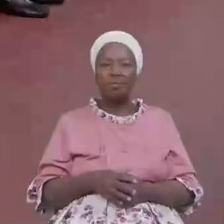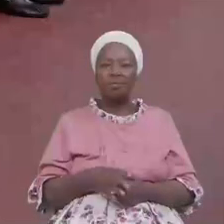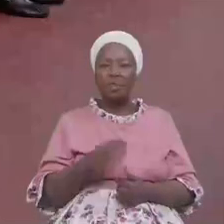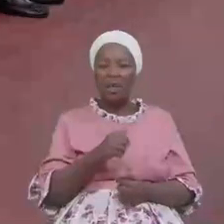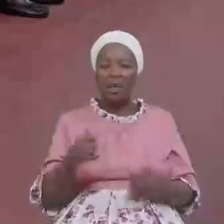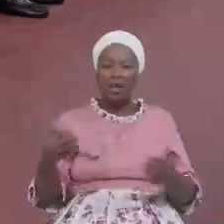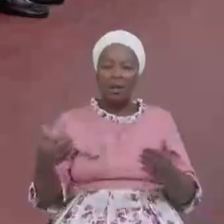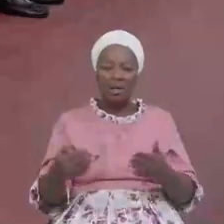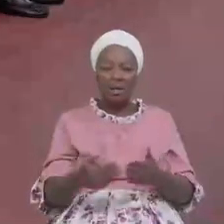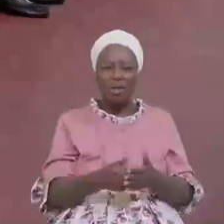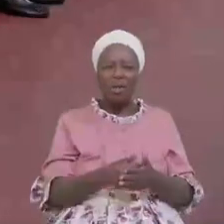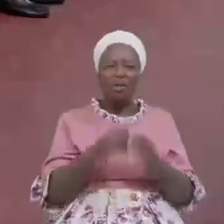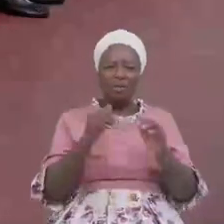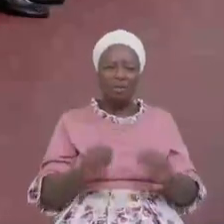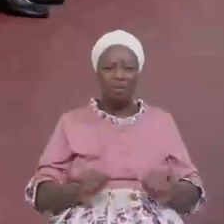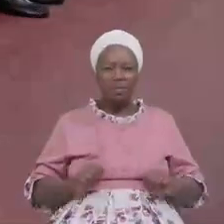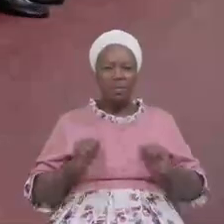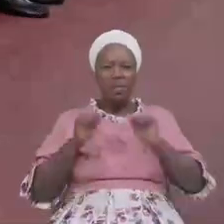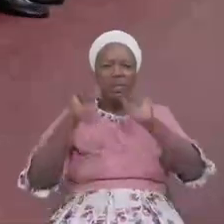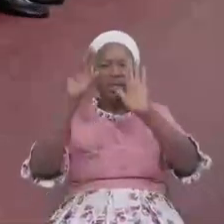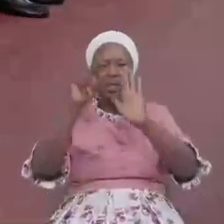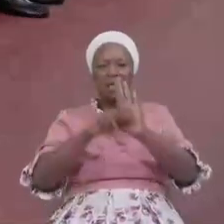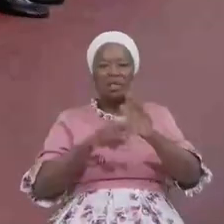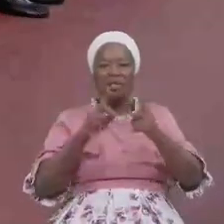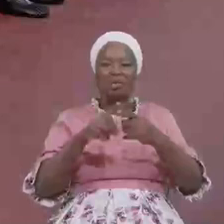Une nouvelle soumission à Dieu.